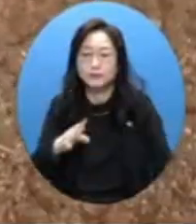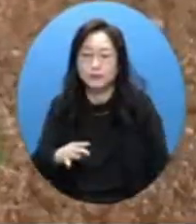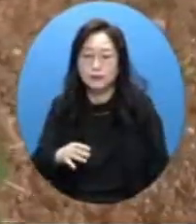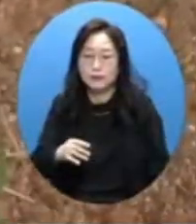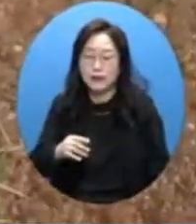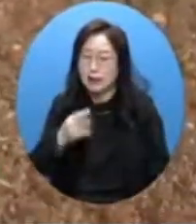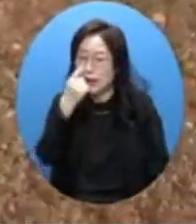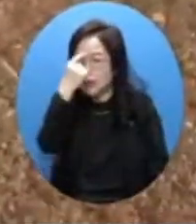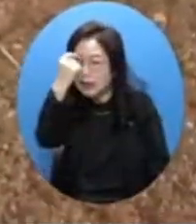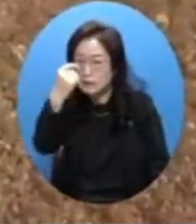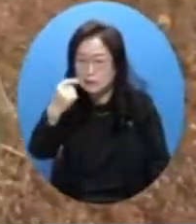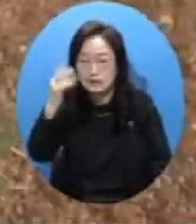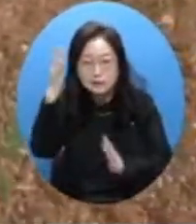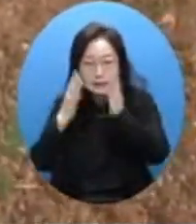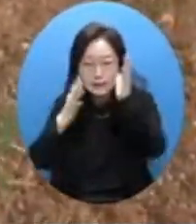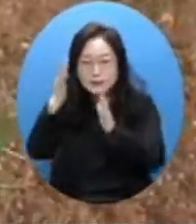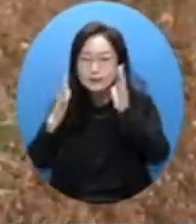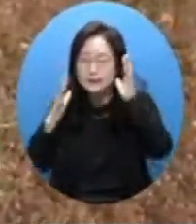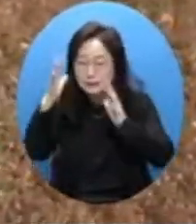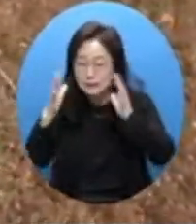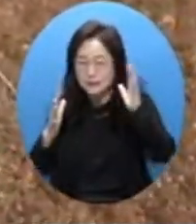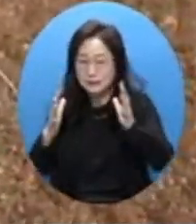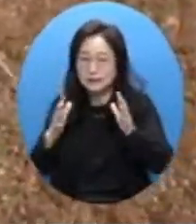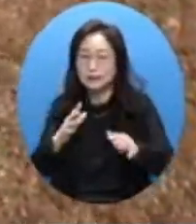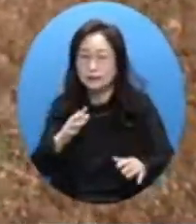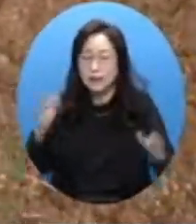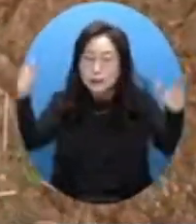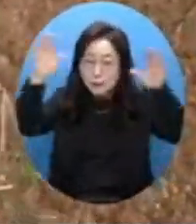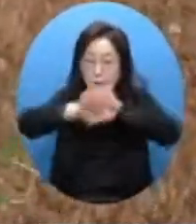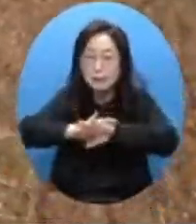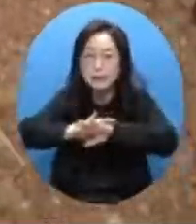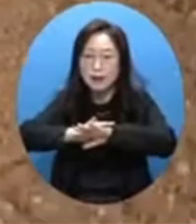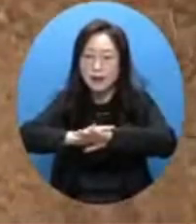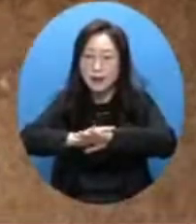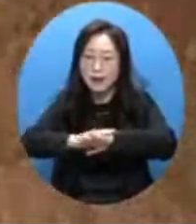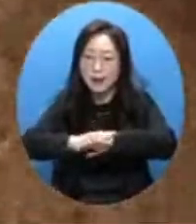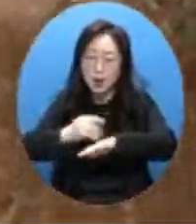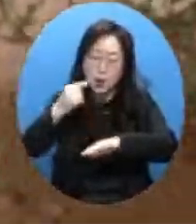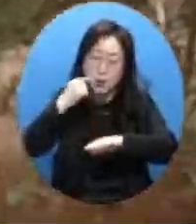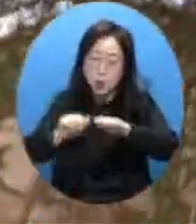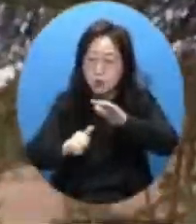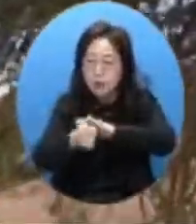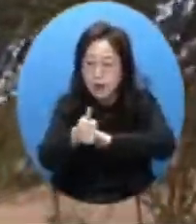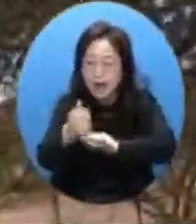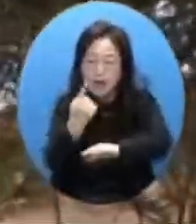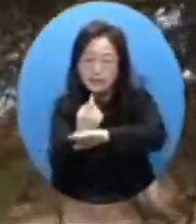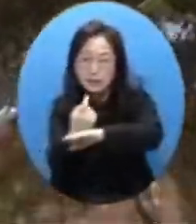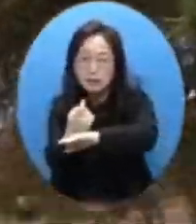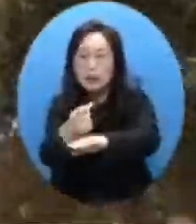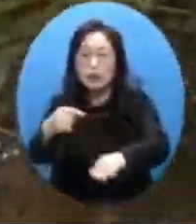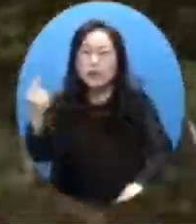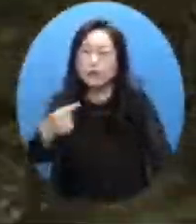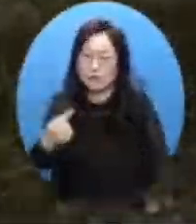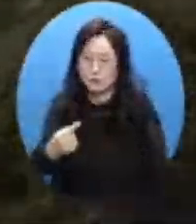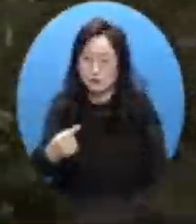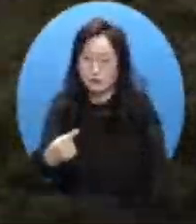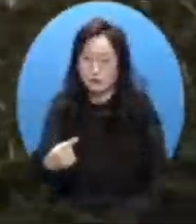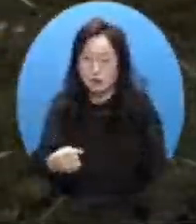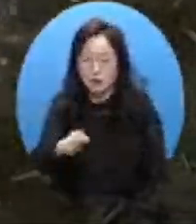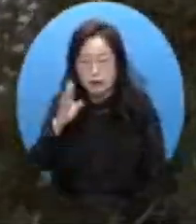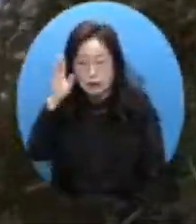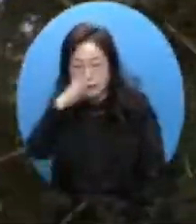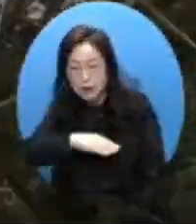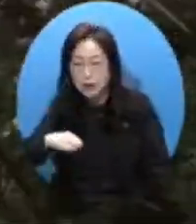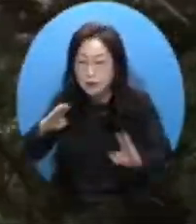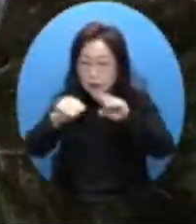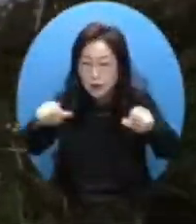가시가 이만큼 난 가시떨기들 있고 밤에는 독사와 전갈이 나옵니다. 이 척박한 땅에 우리 이면지